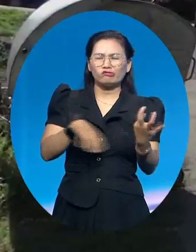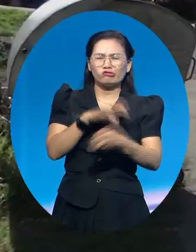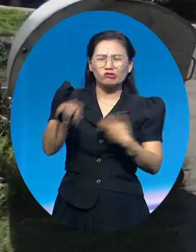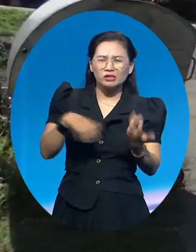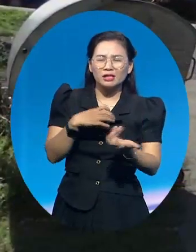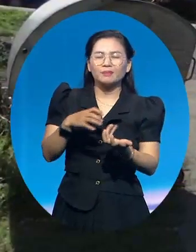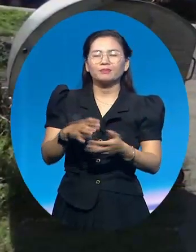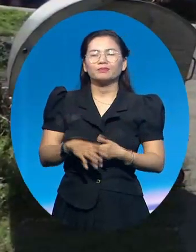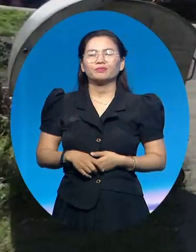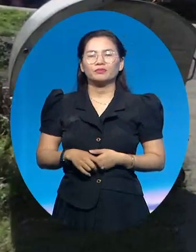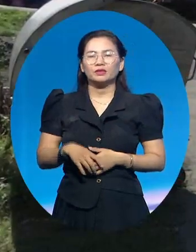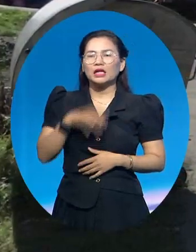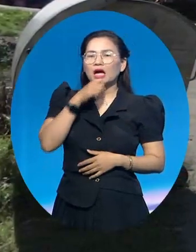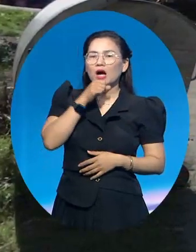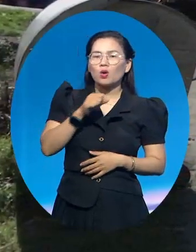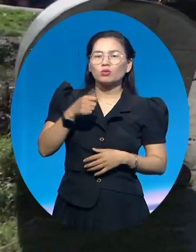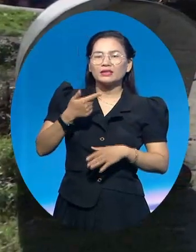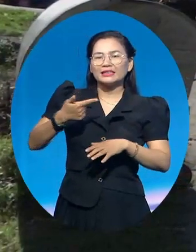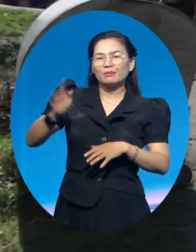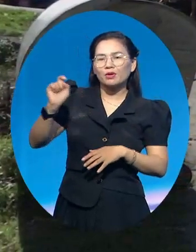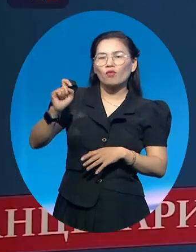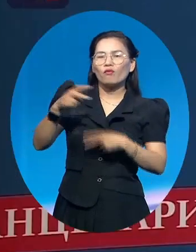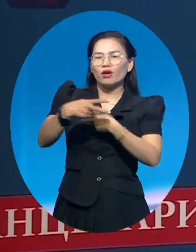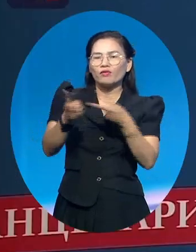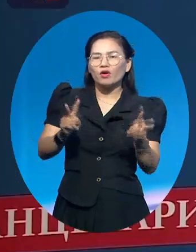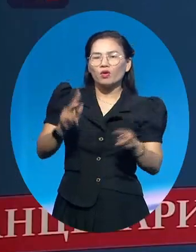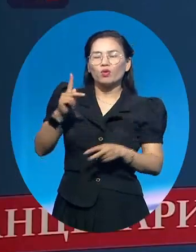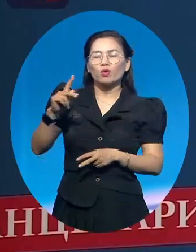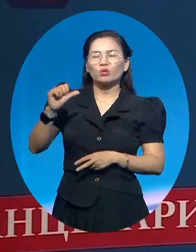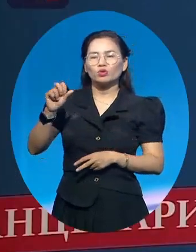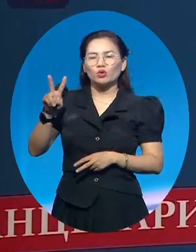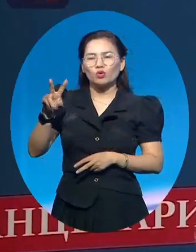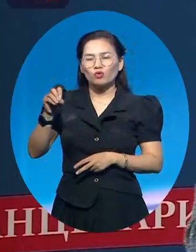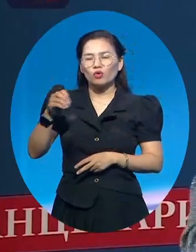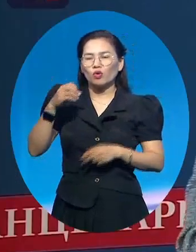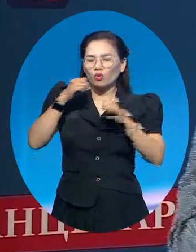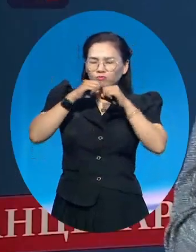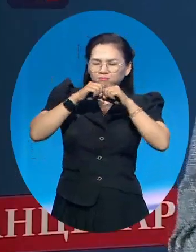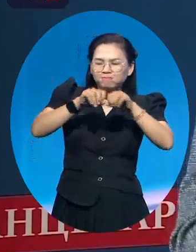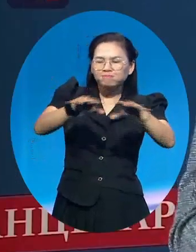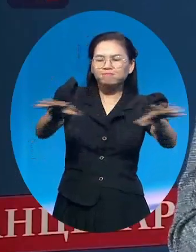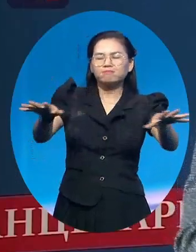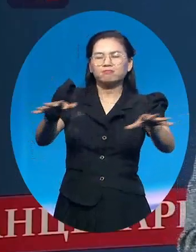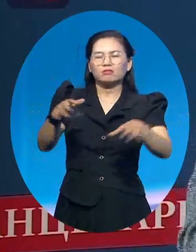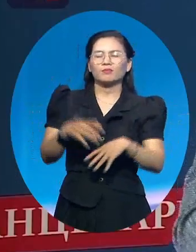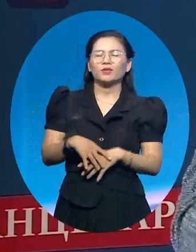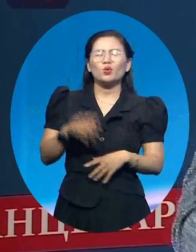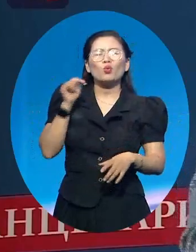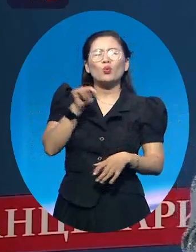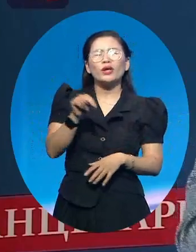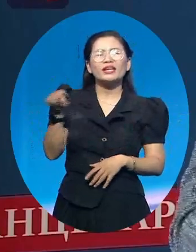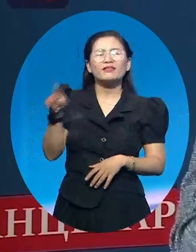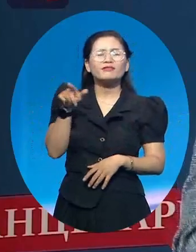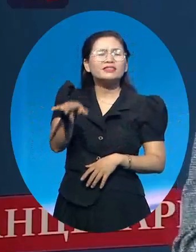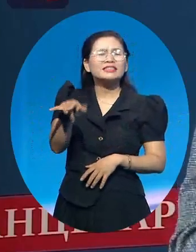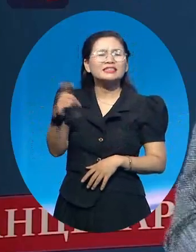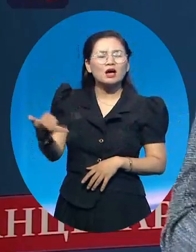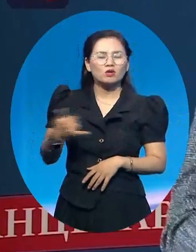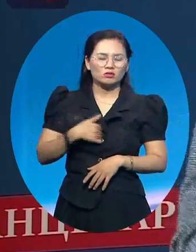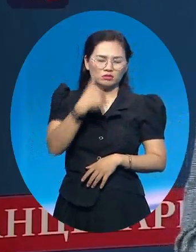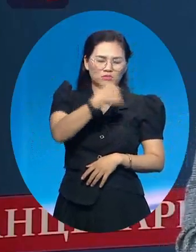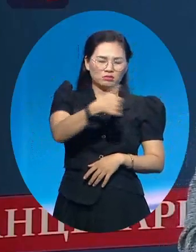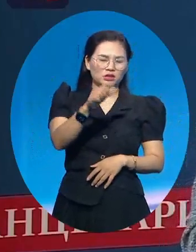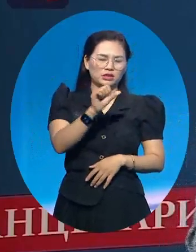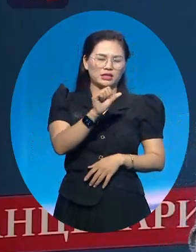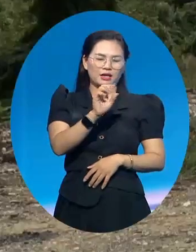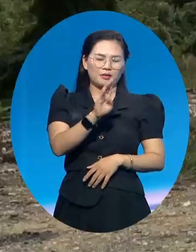ông Beta Bekovic, giám đốc văn phòng về Kosovo và Metohija của chính phủ Serbia, thì nguyên nhân dẫn đến căng thẳng là do người